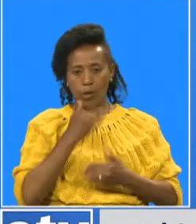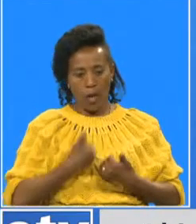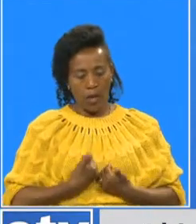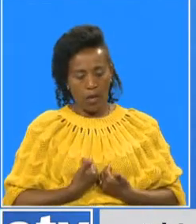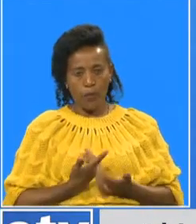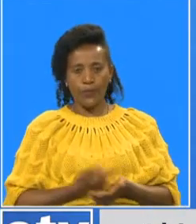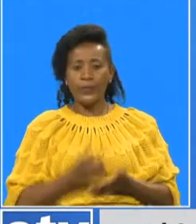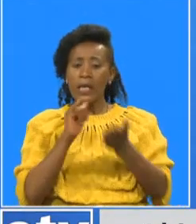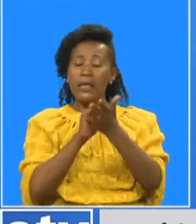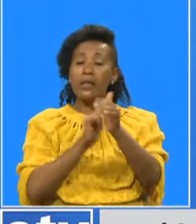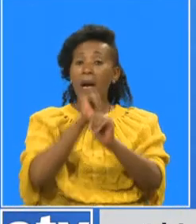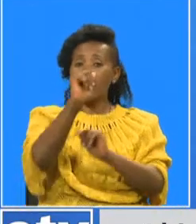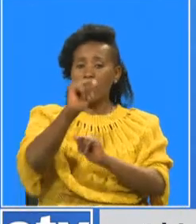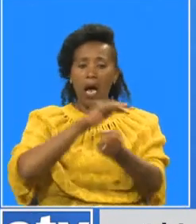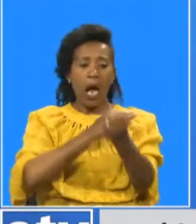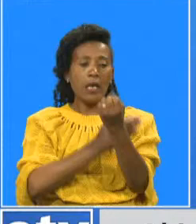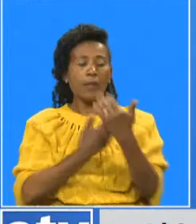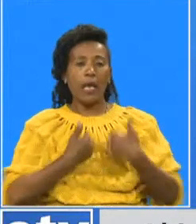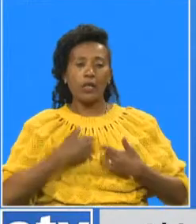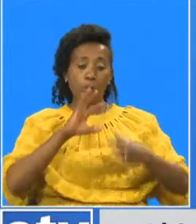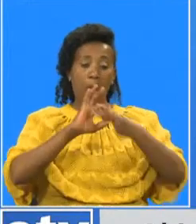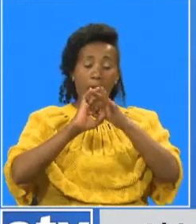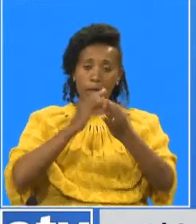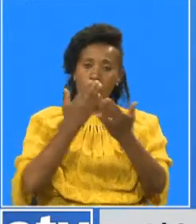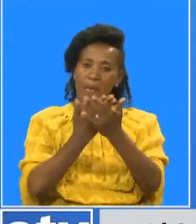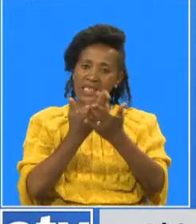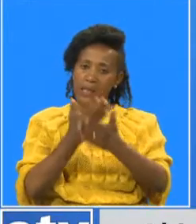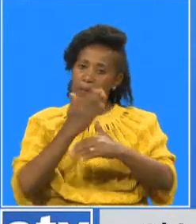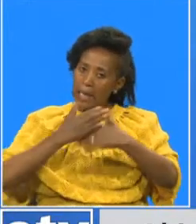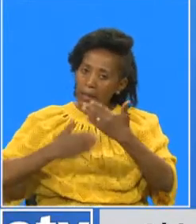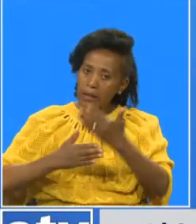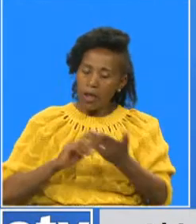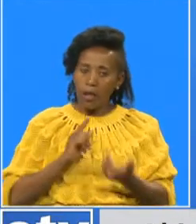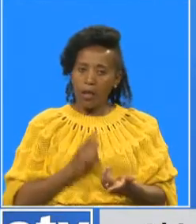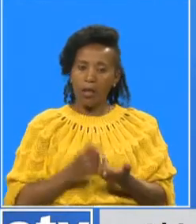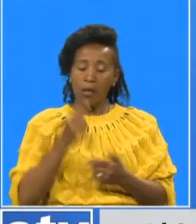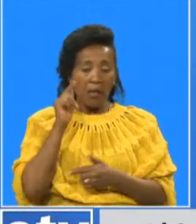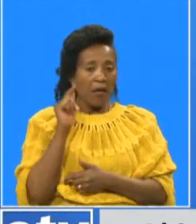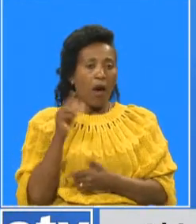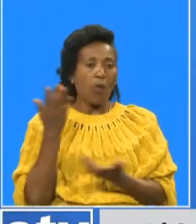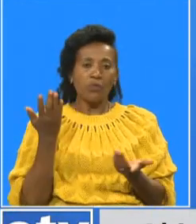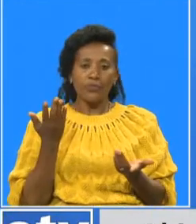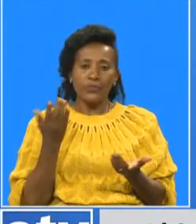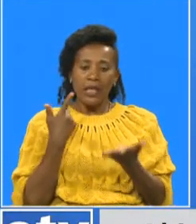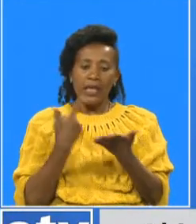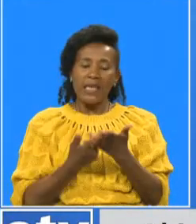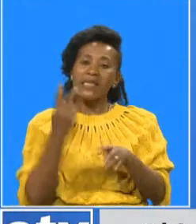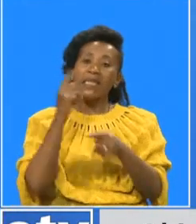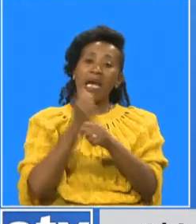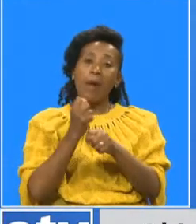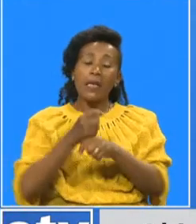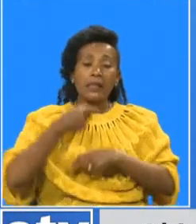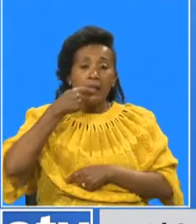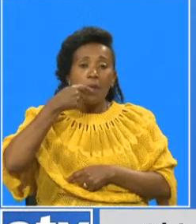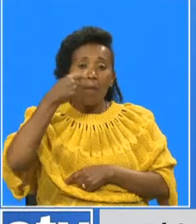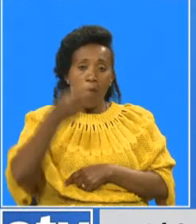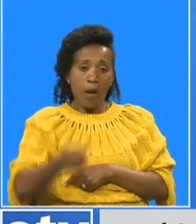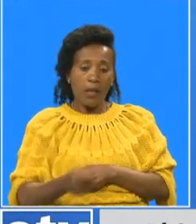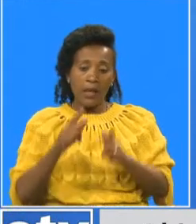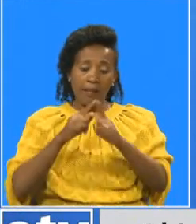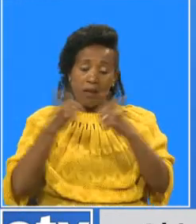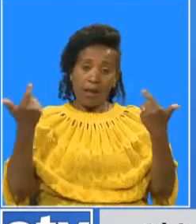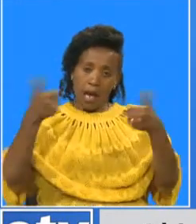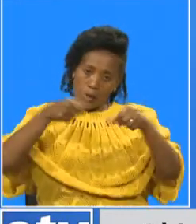ነው። ከዚህ ባሻገር አቅም ያላቸው ማህበራትም ደግሞ በገንዘብ ደረጃ ያው ለዚህ ተግባር ሲባል